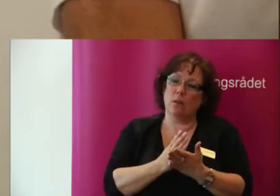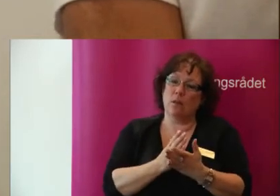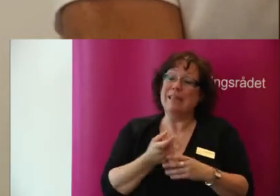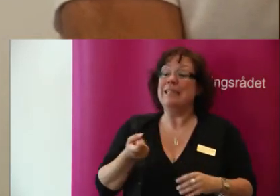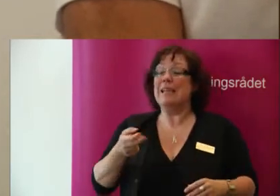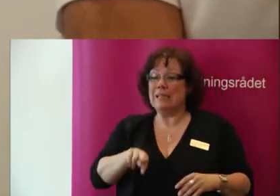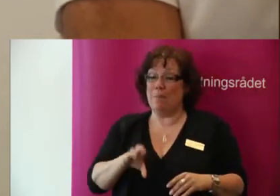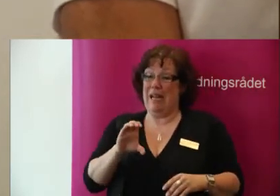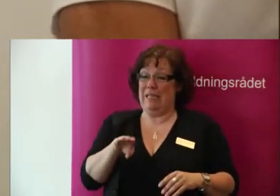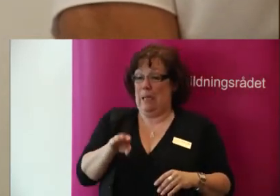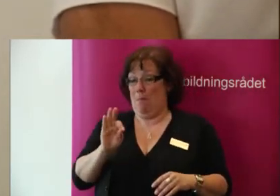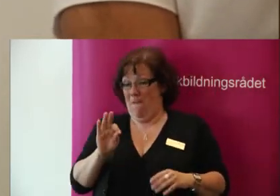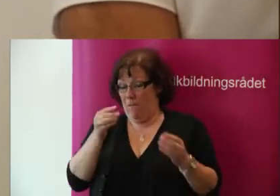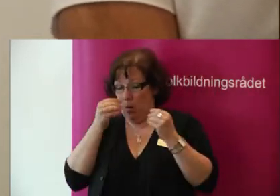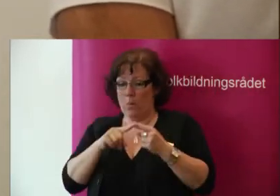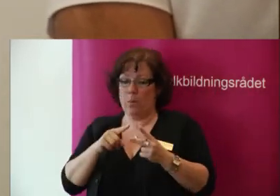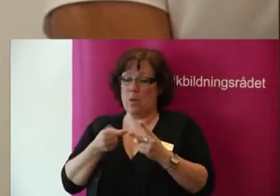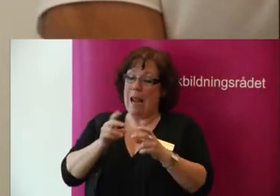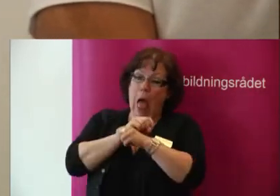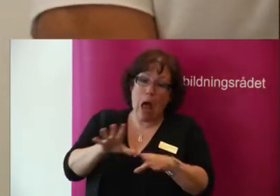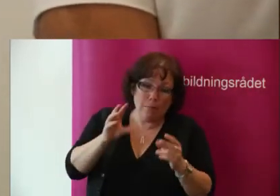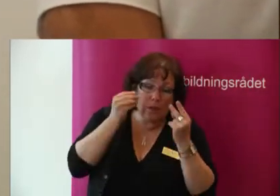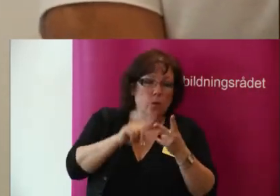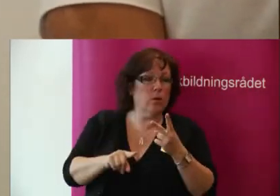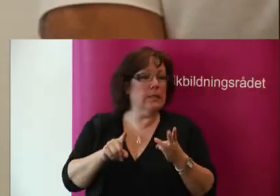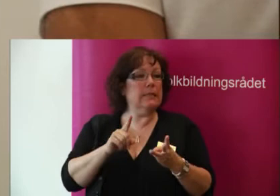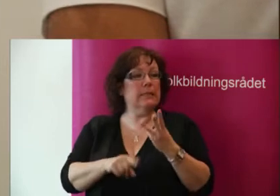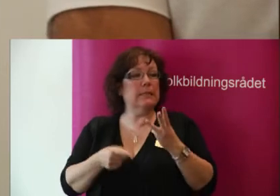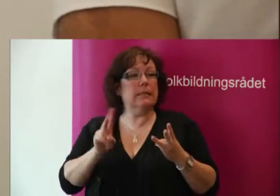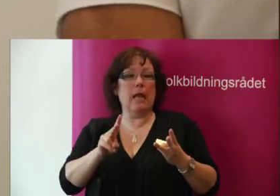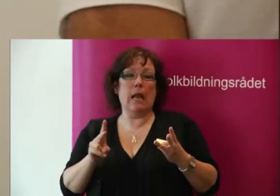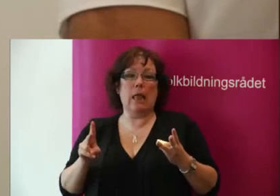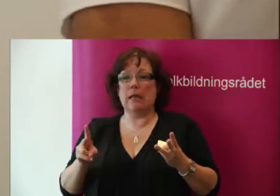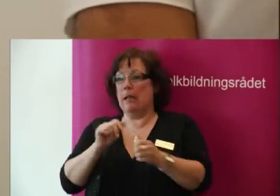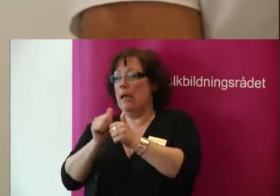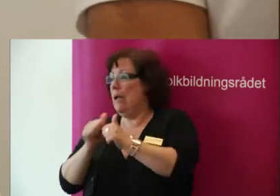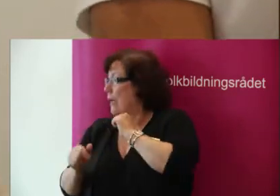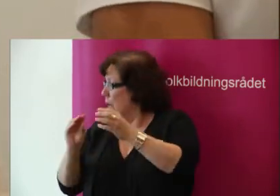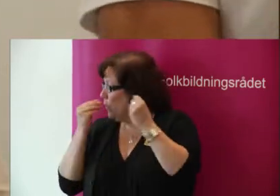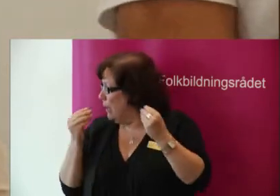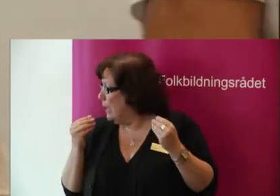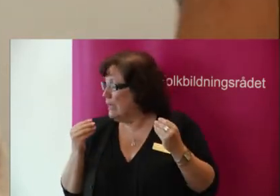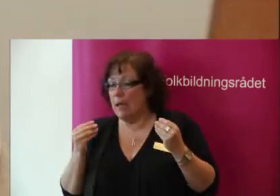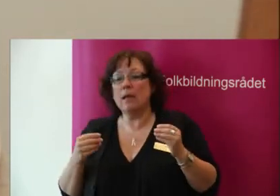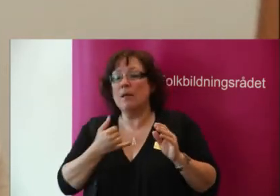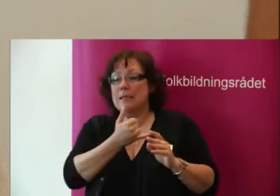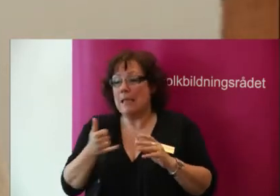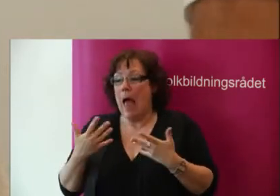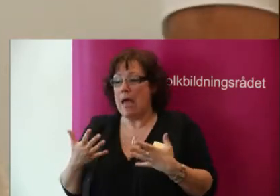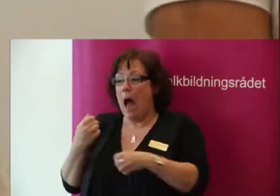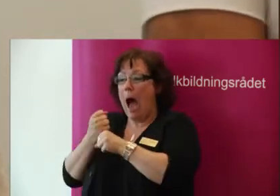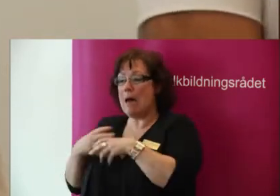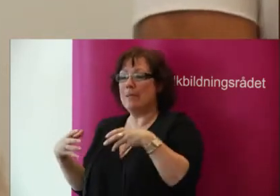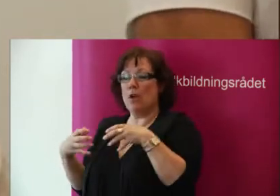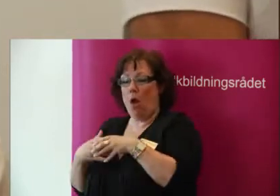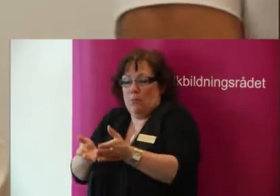som SMF-kurs, eller vi kan ta en allmän kurs eller en ledarutbildning. Där är det arbetslaget som är